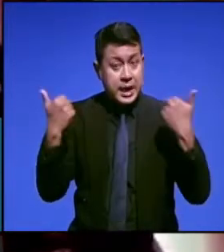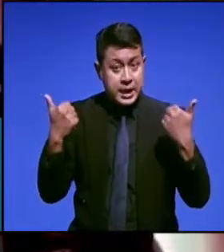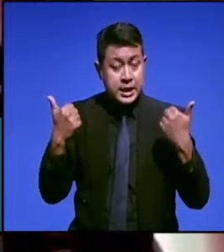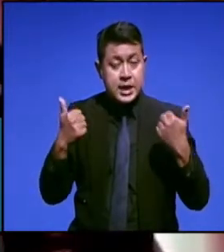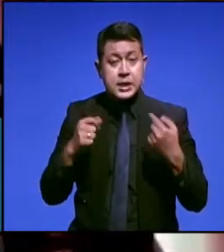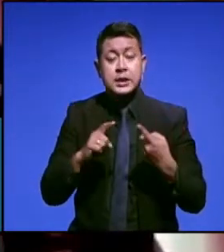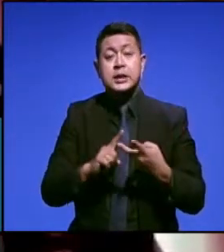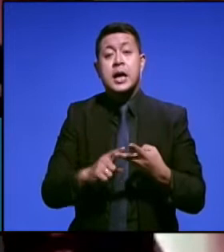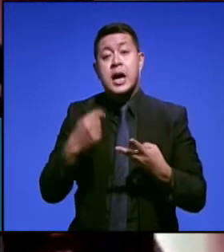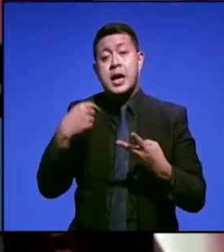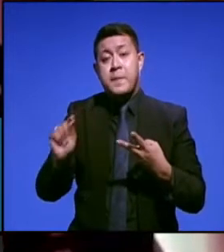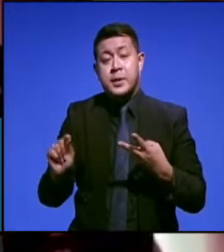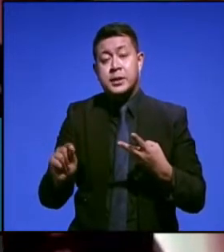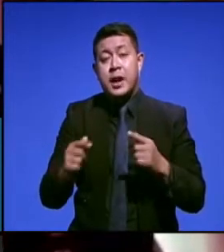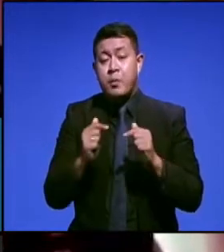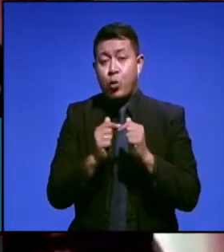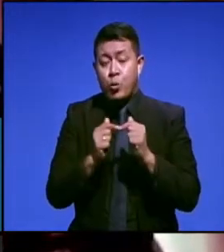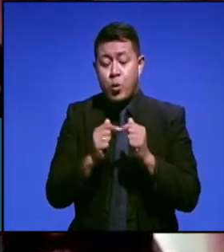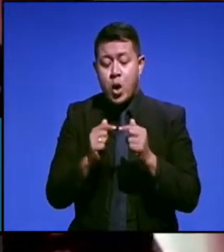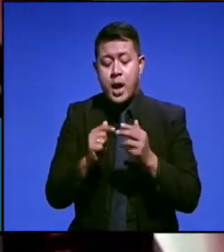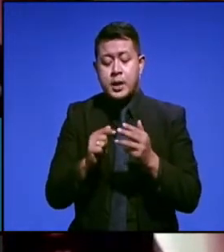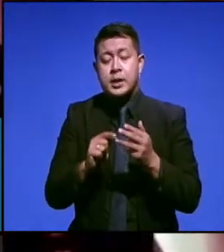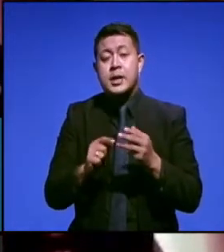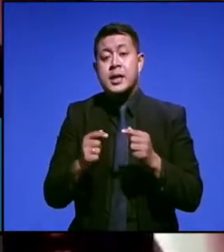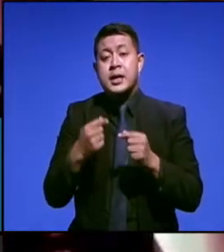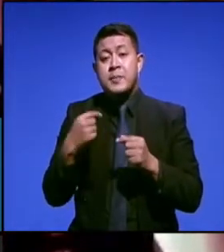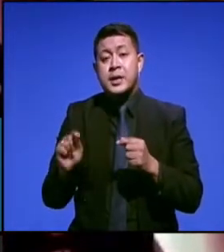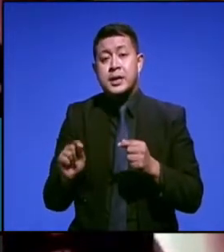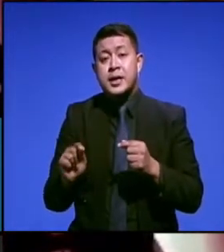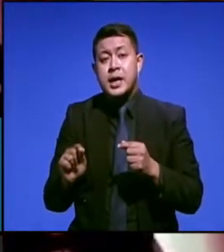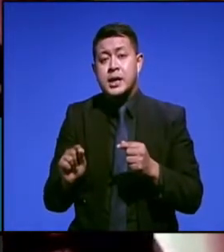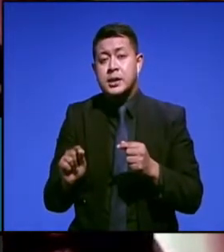Kesehatan, Kementerian Perhubungan, Kementerian